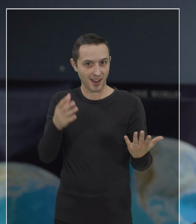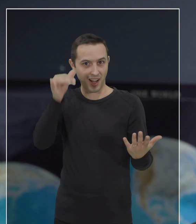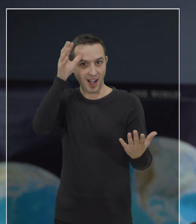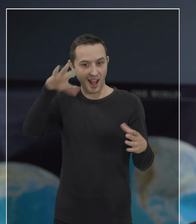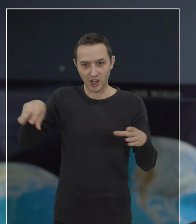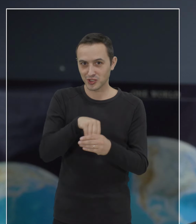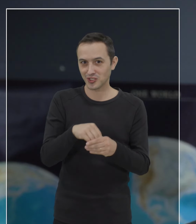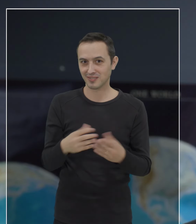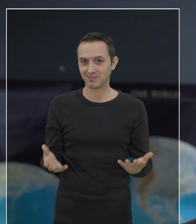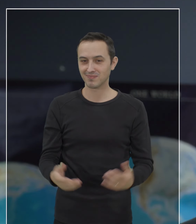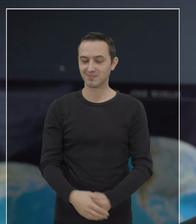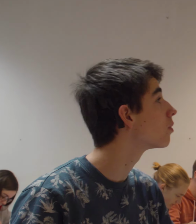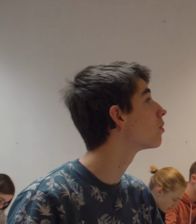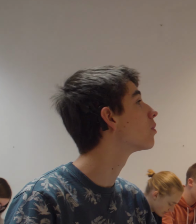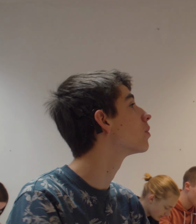classes inclusives.